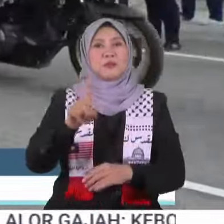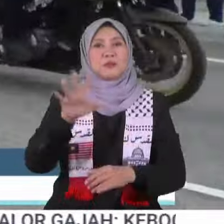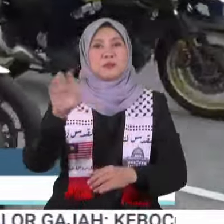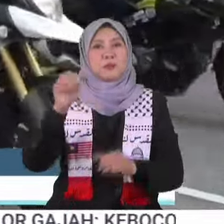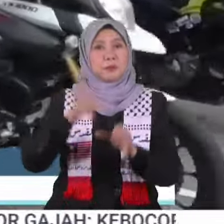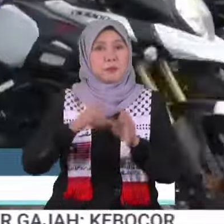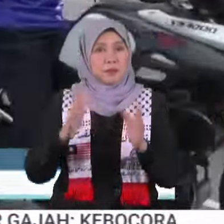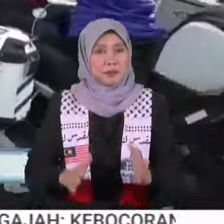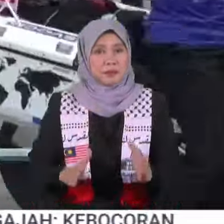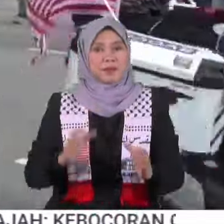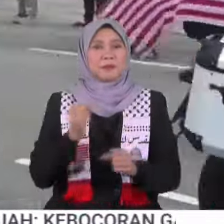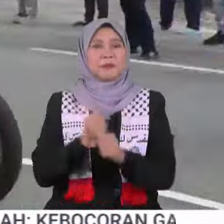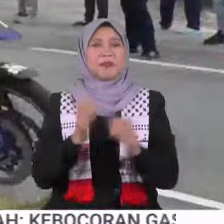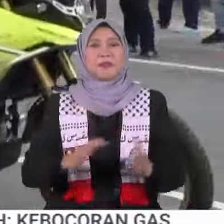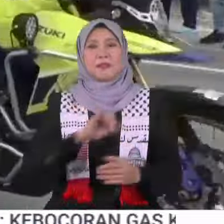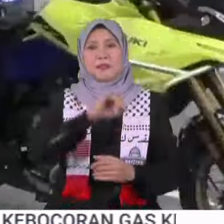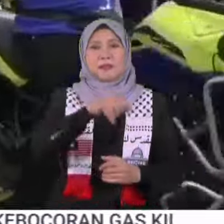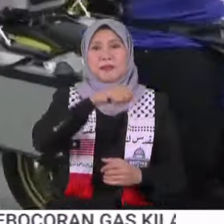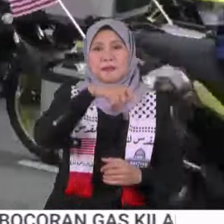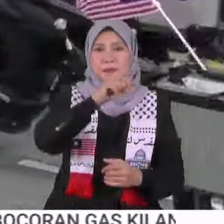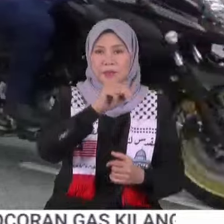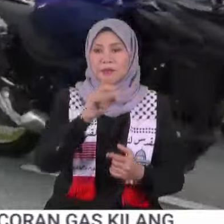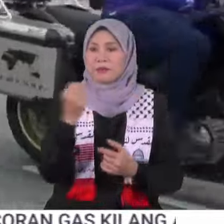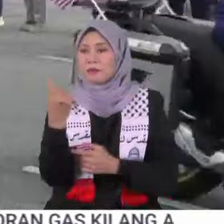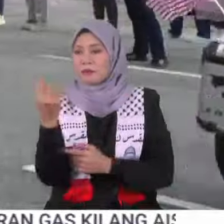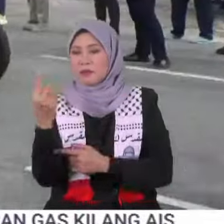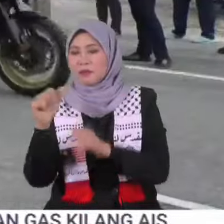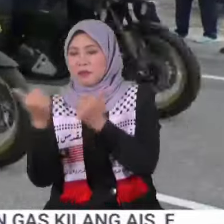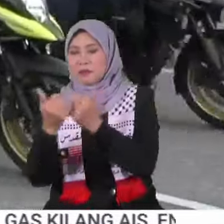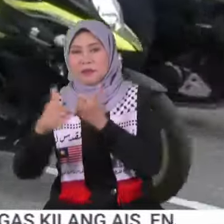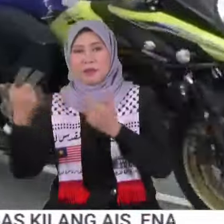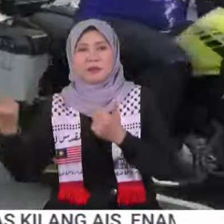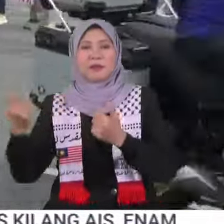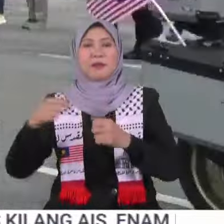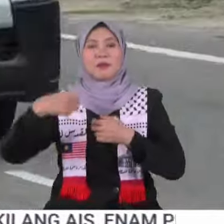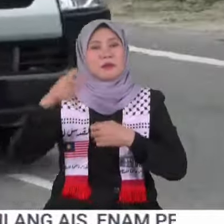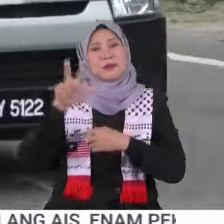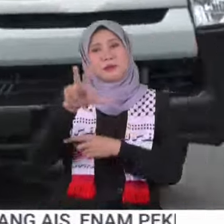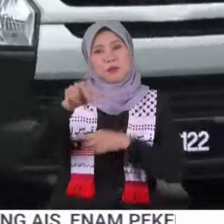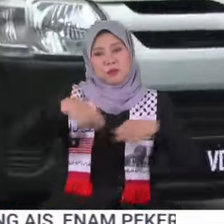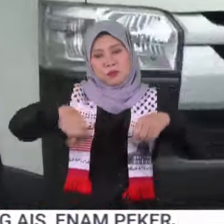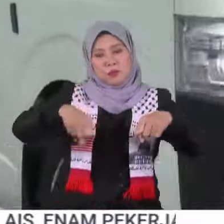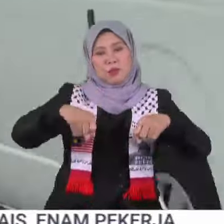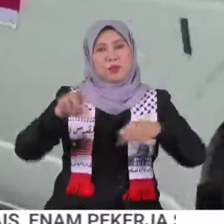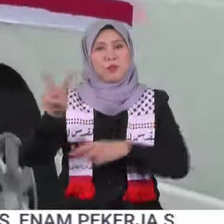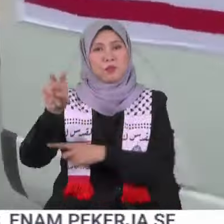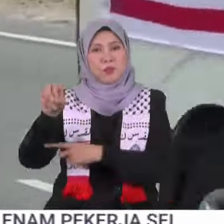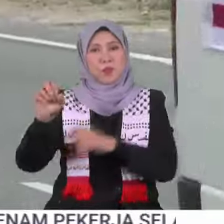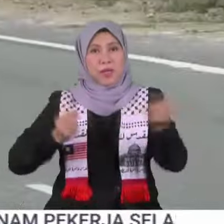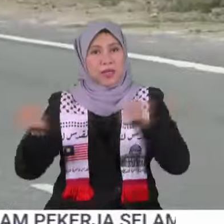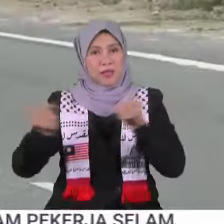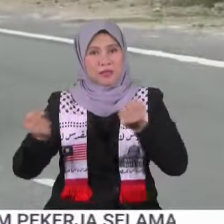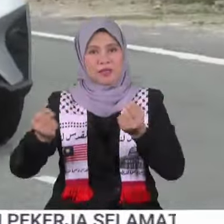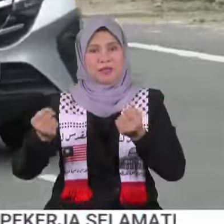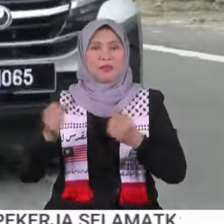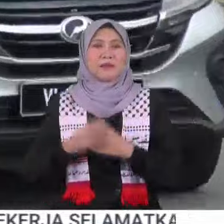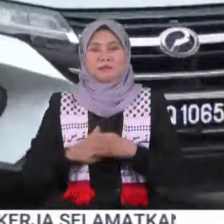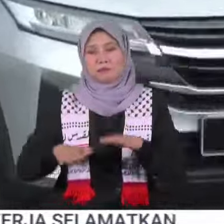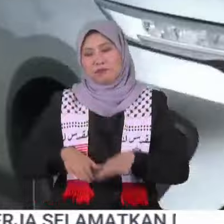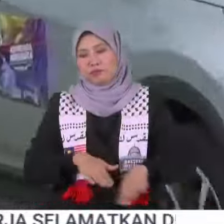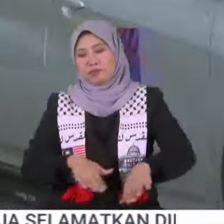peserta terdiri kaki tangan Japan serta 11 agensi lain meliputi 30 motosikal serta 20 kenderaan melalui 14 sentian